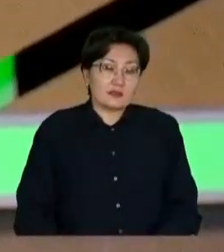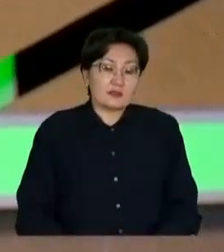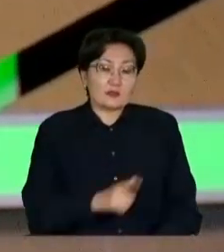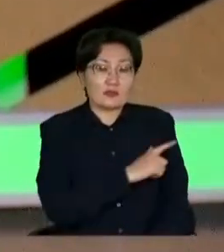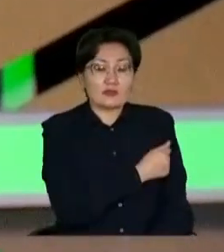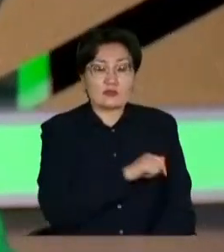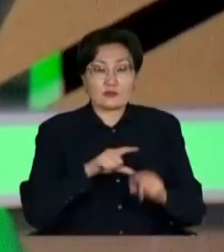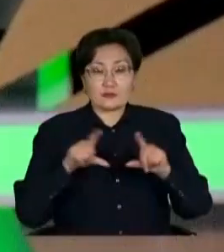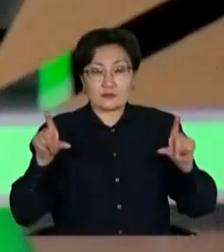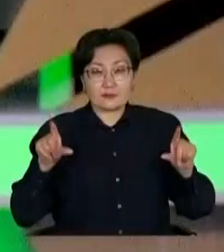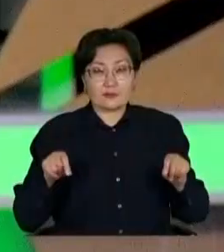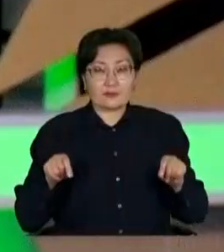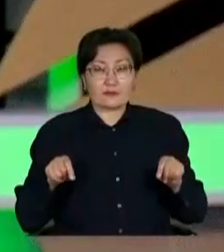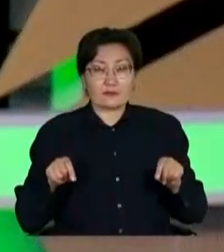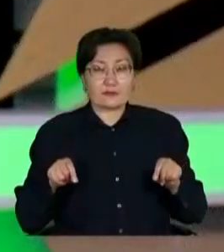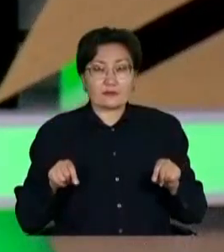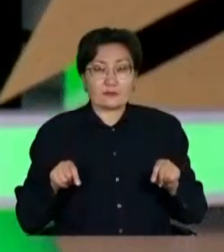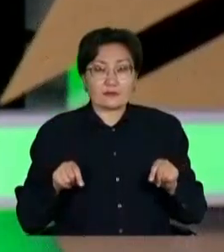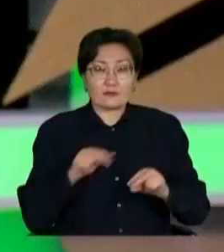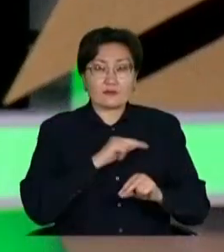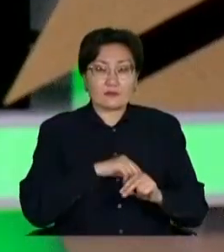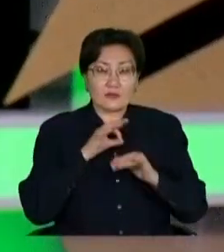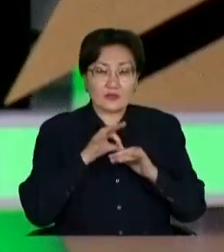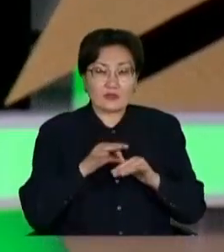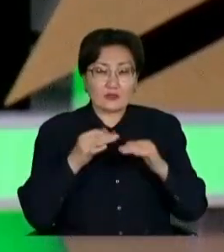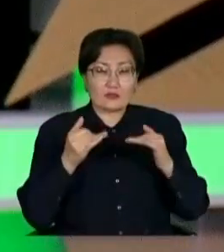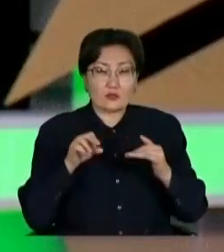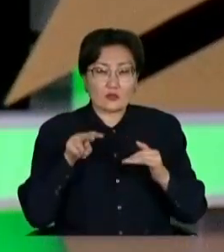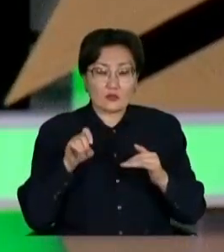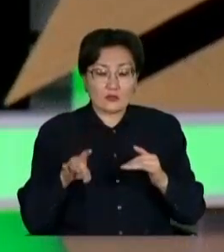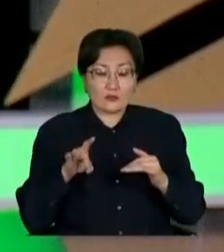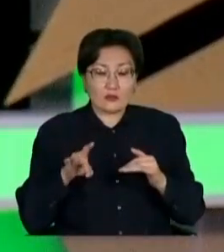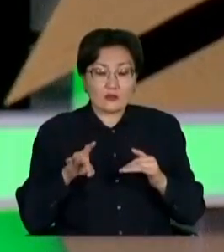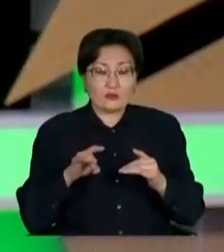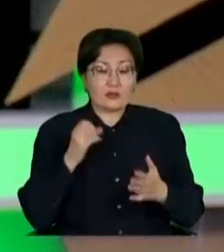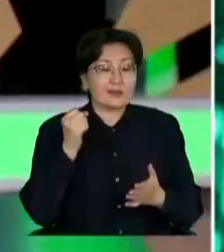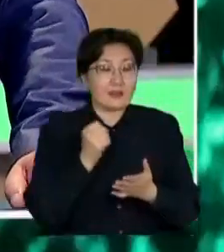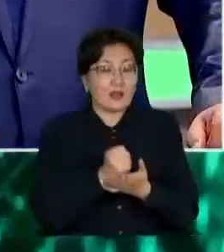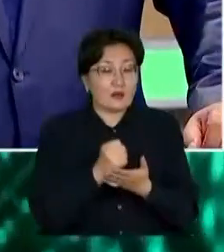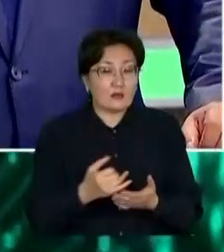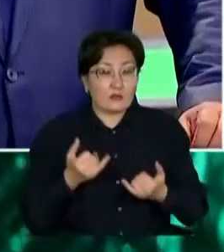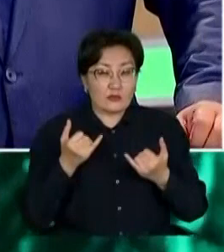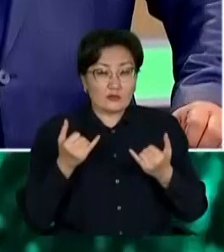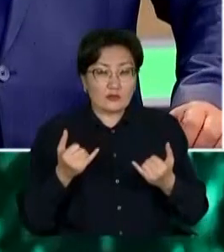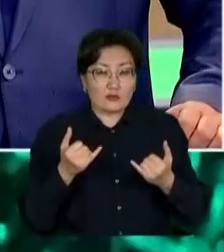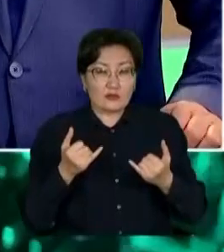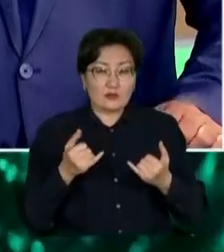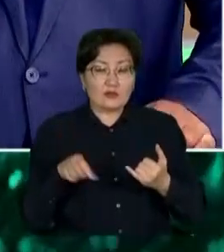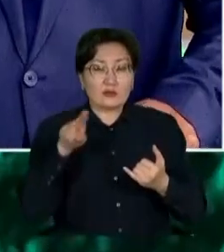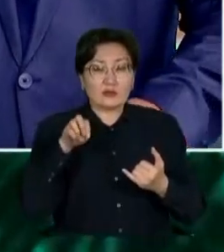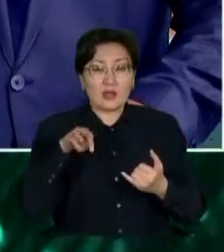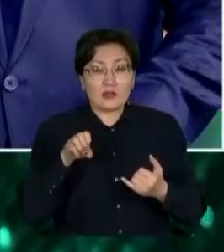поликлиникалармен, емханалармен істеп жатырмыз. Қазір олар таңбалау үшін дата матрикс